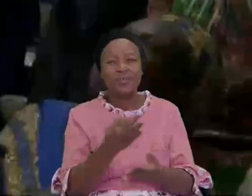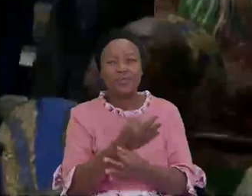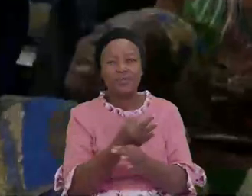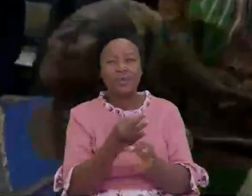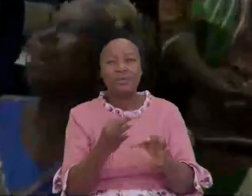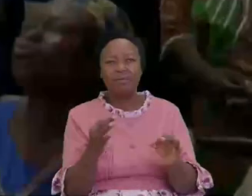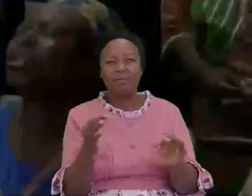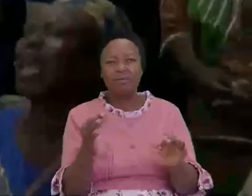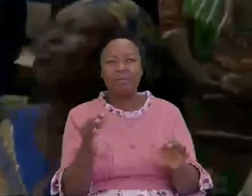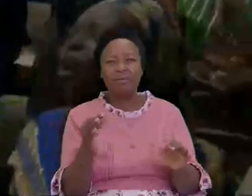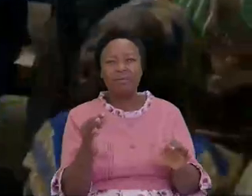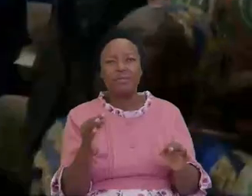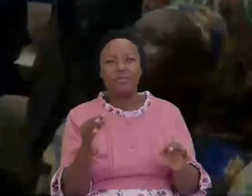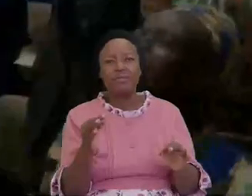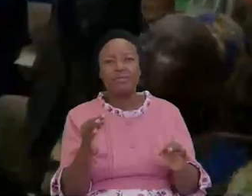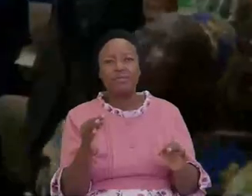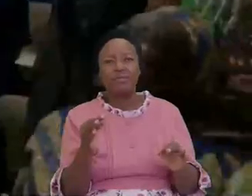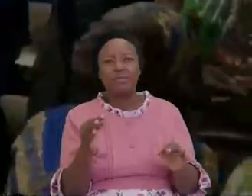Libre.